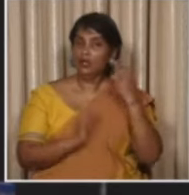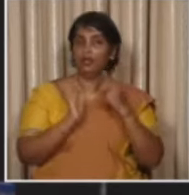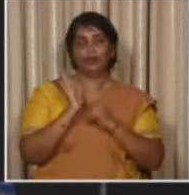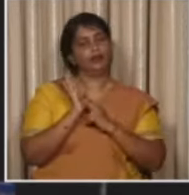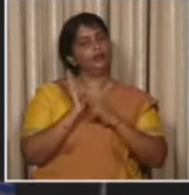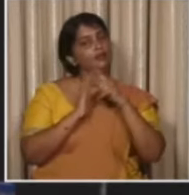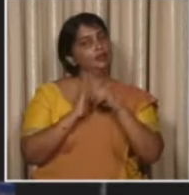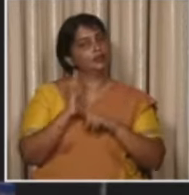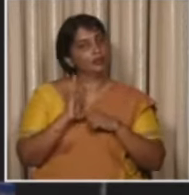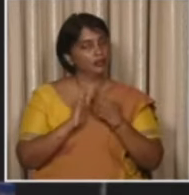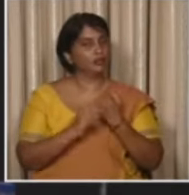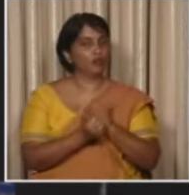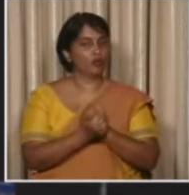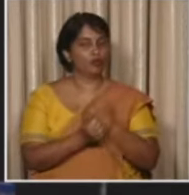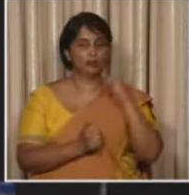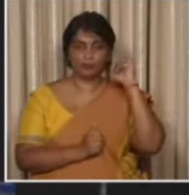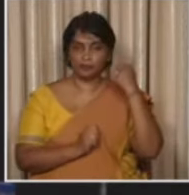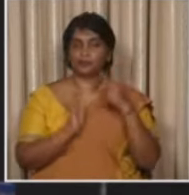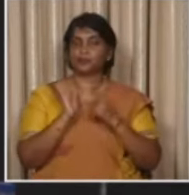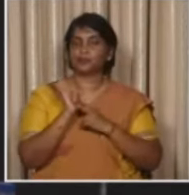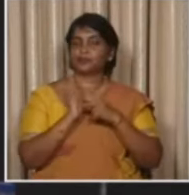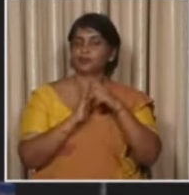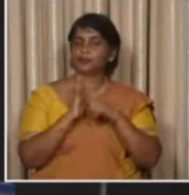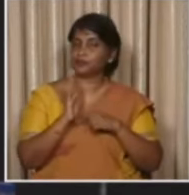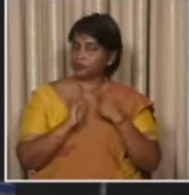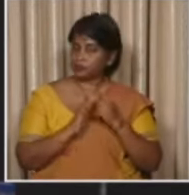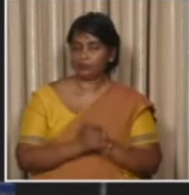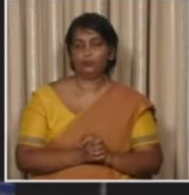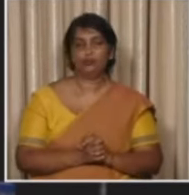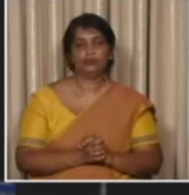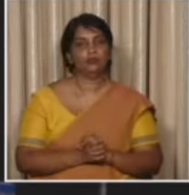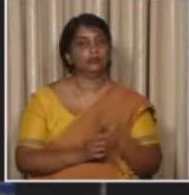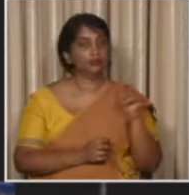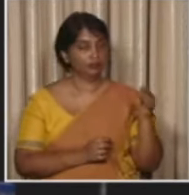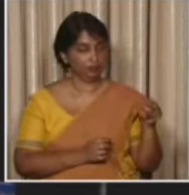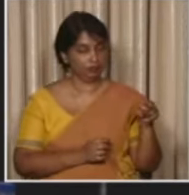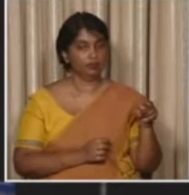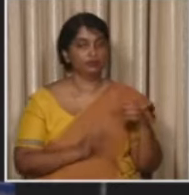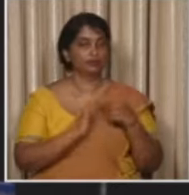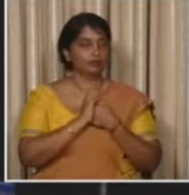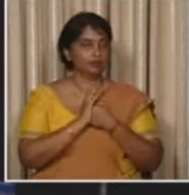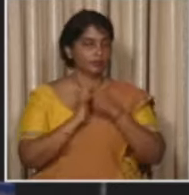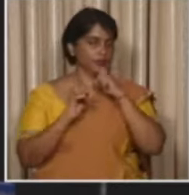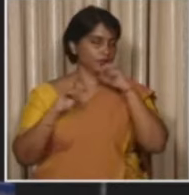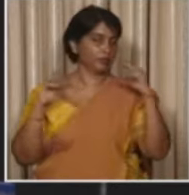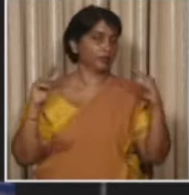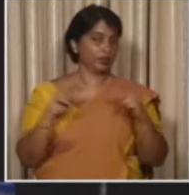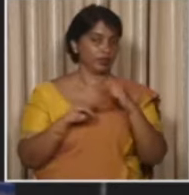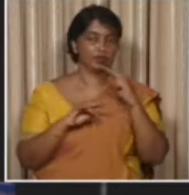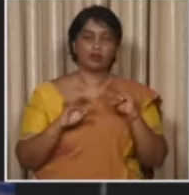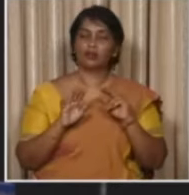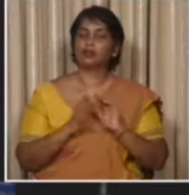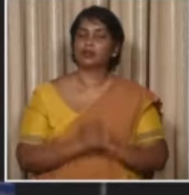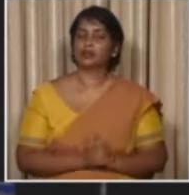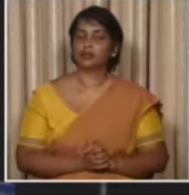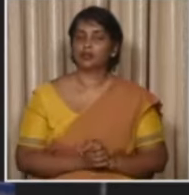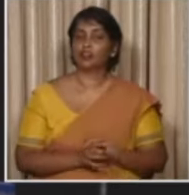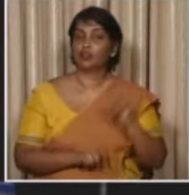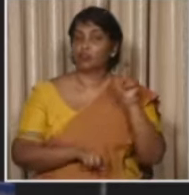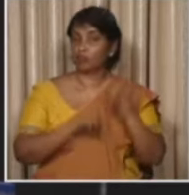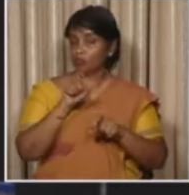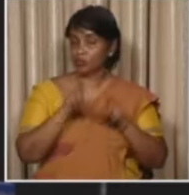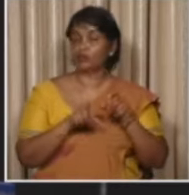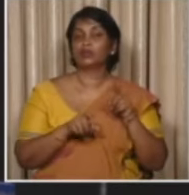නිලන්ත ජයවර්ධන ජේස නියෝජ්‍ය පොලිස්පති නිලන්ත ජයවර්ධන දැන් මෙතුමට ගරු ශේෂ්ඨ අධිකරණයේ 6 පුද්ගල